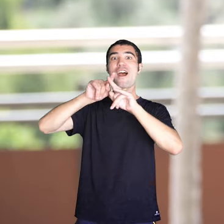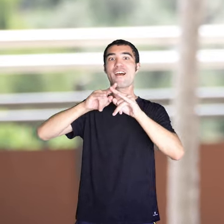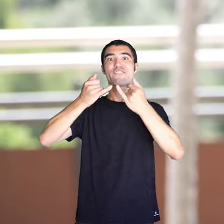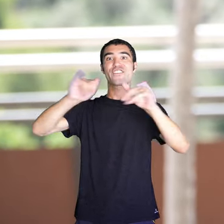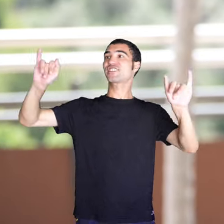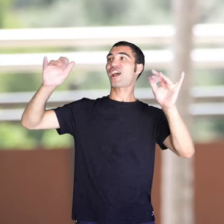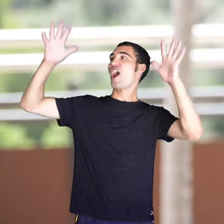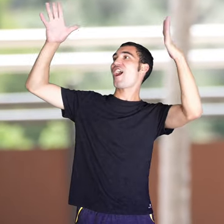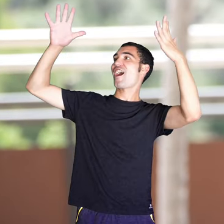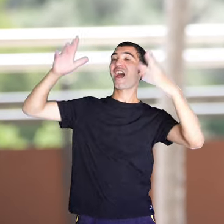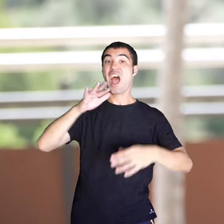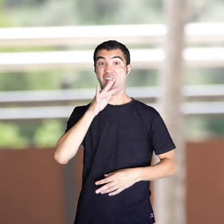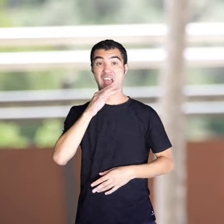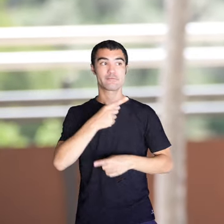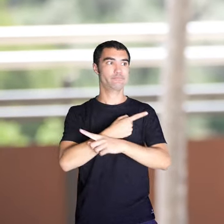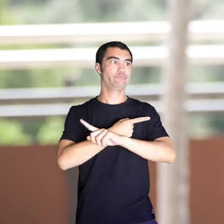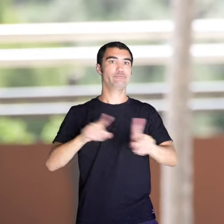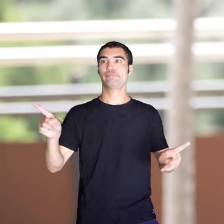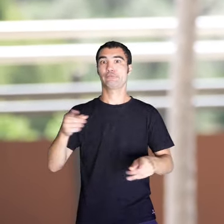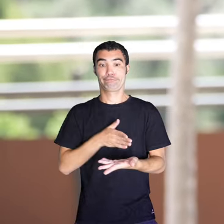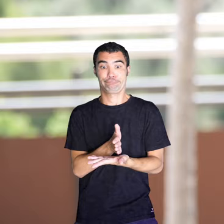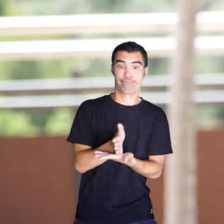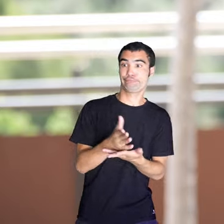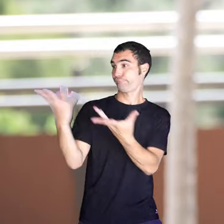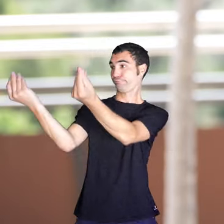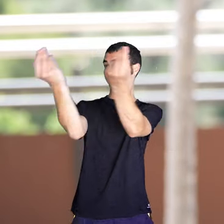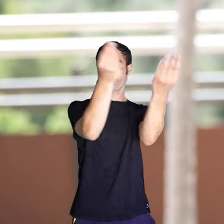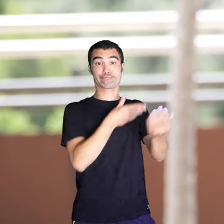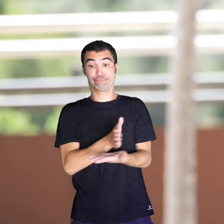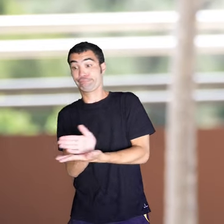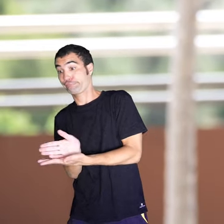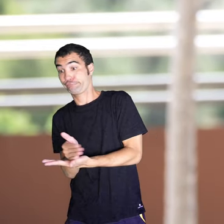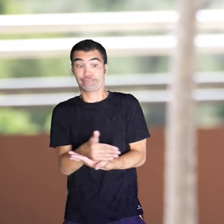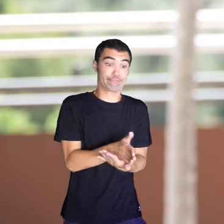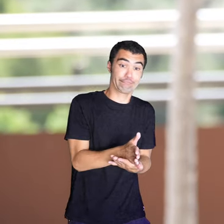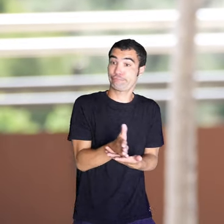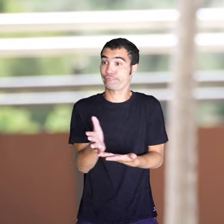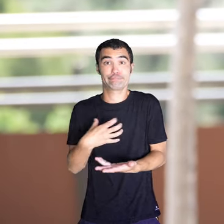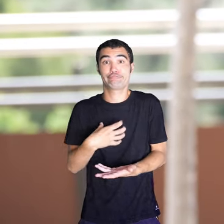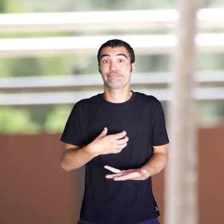I ara no pot passar. A més,